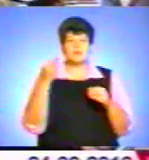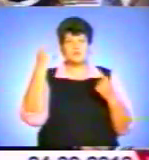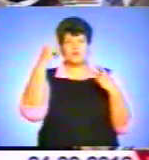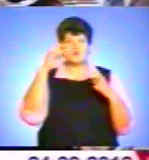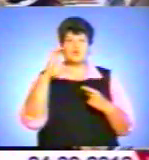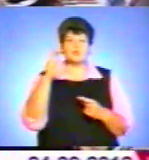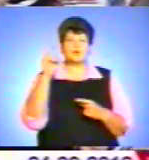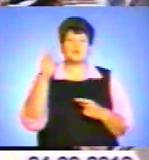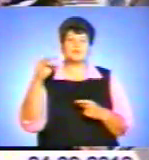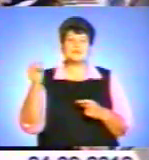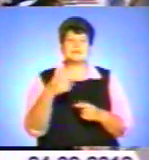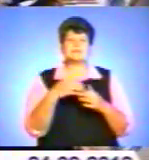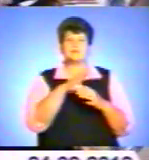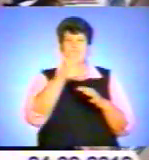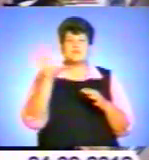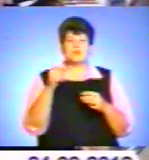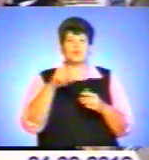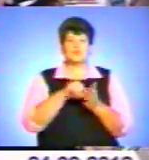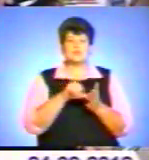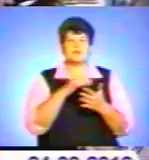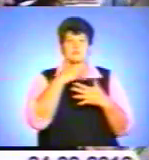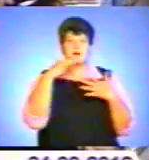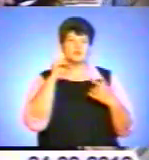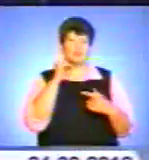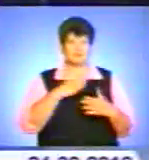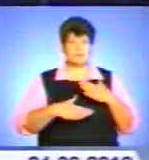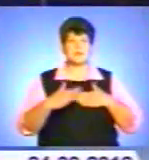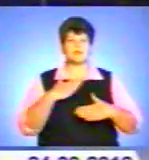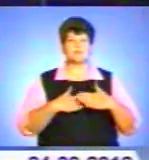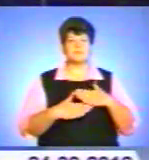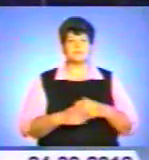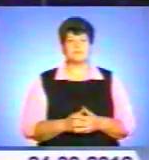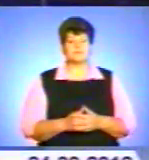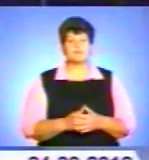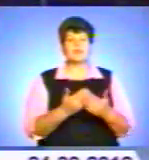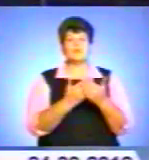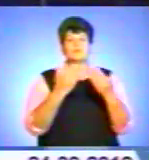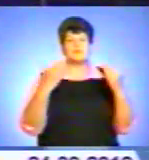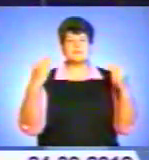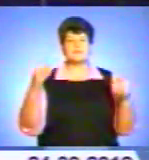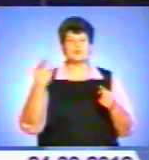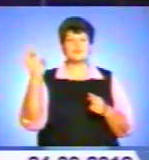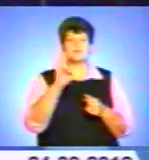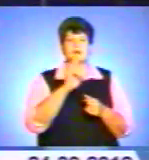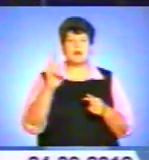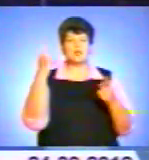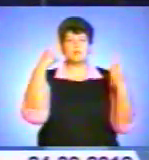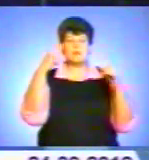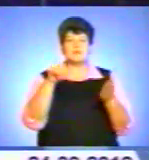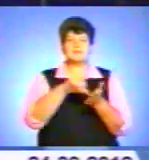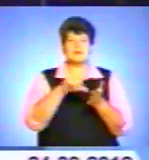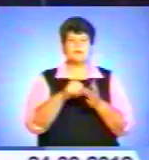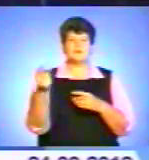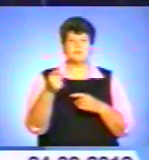Крушельницької. І серед усіх учасників є дуже багато молоді. Дуже приємно. Виставку сакрального мистецтва представили у